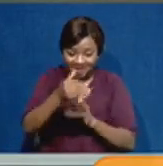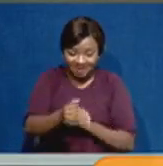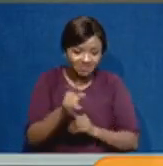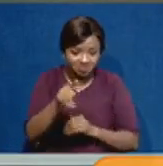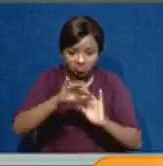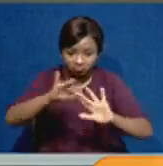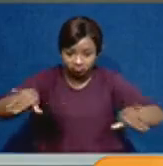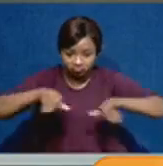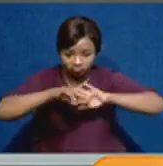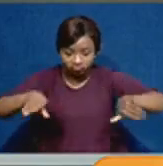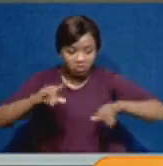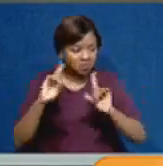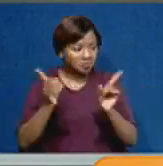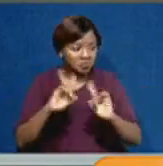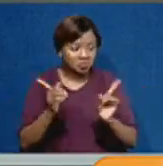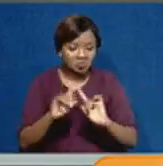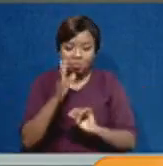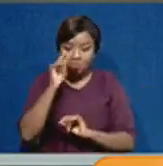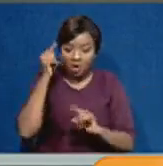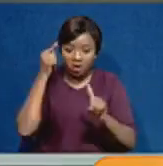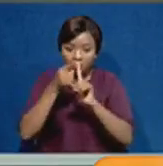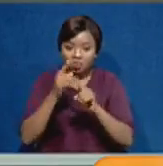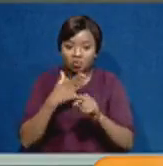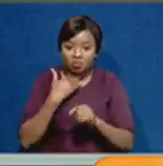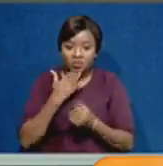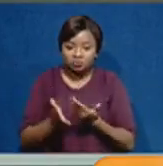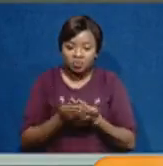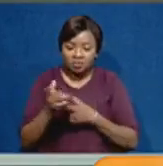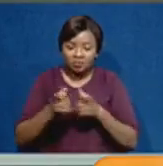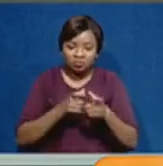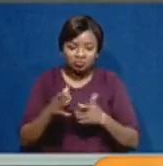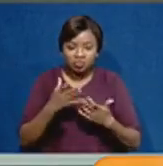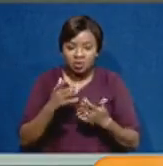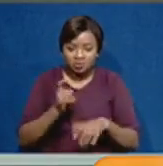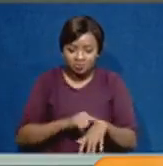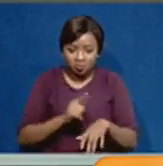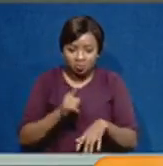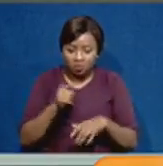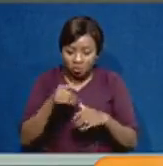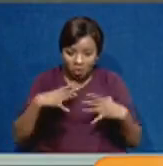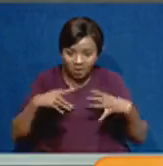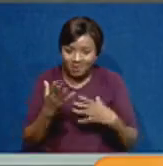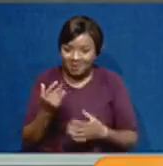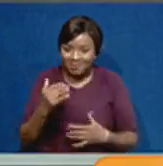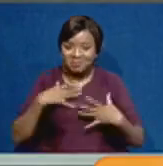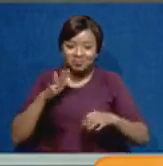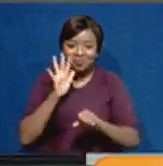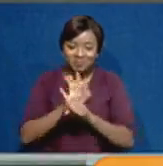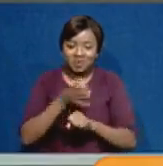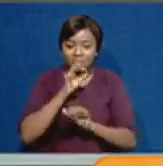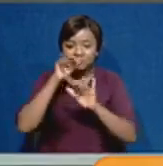Halmashauri hii ikisema hatua hii inalenga kuzuia majanga haswa msimu wa sherehe za Krismasi na mwaka